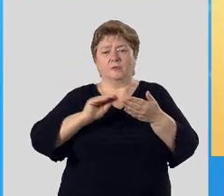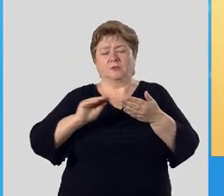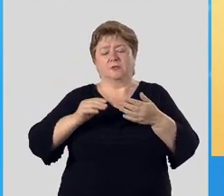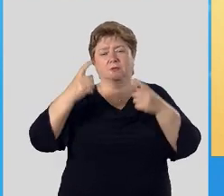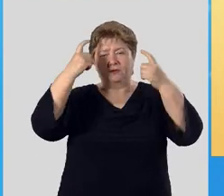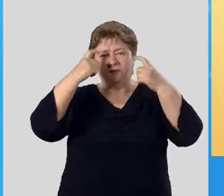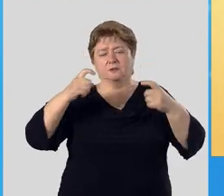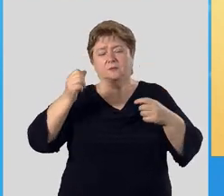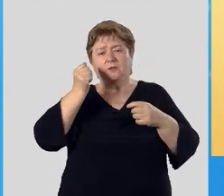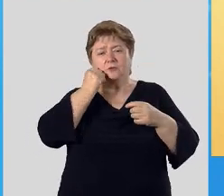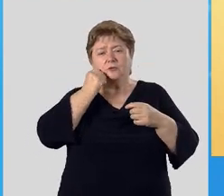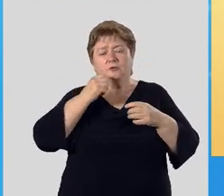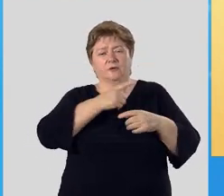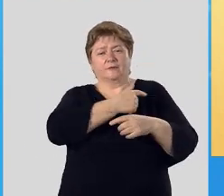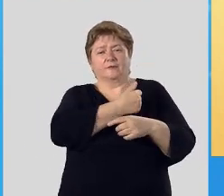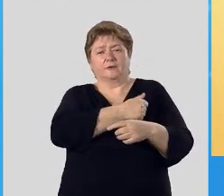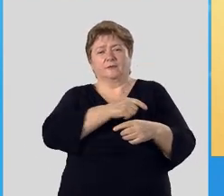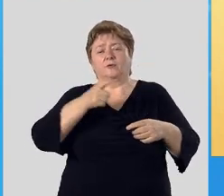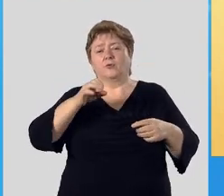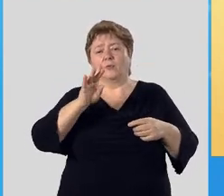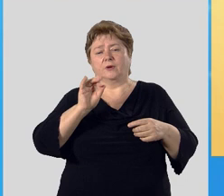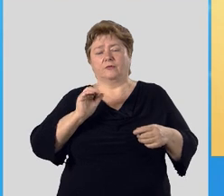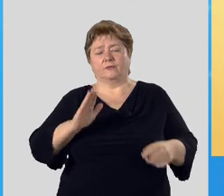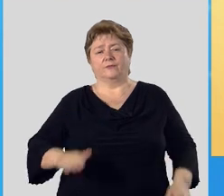известный московский врач губарев